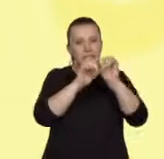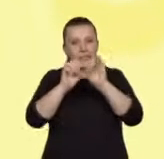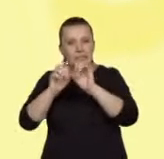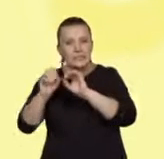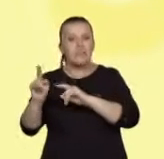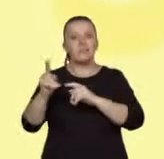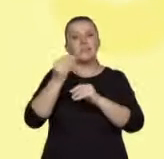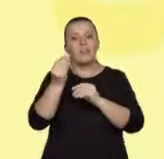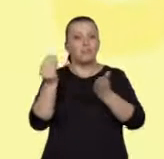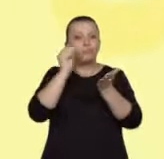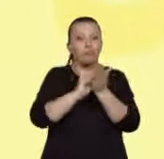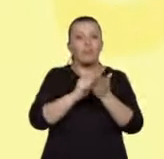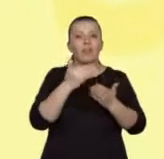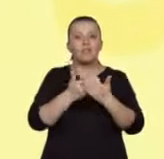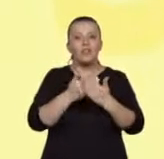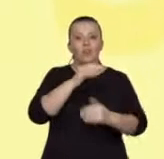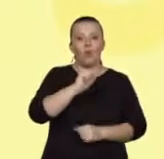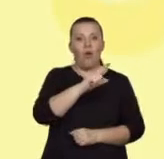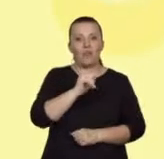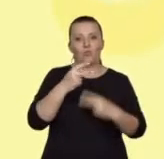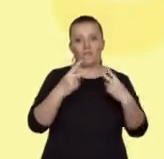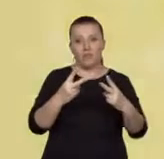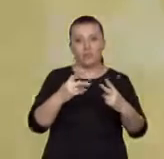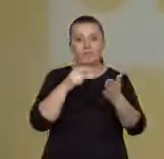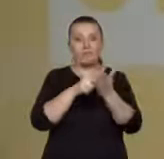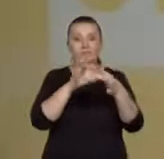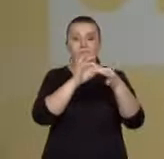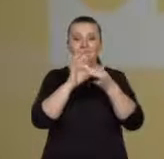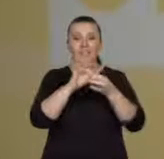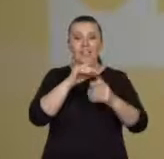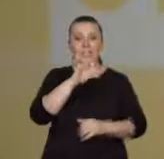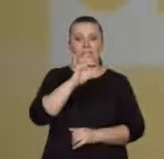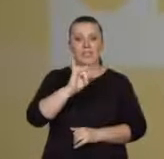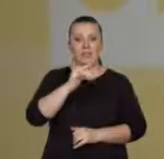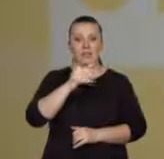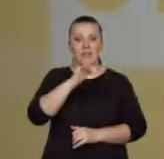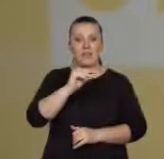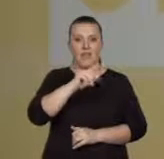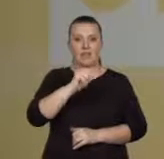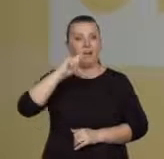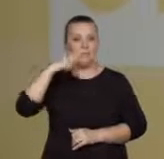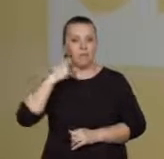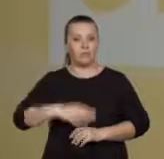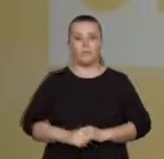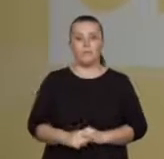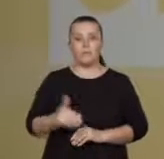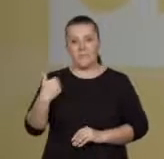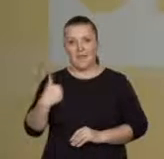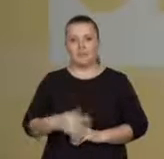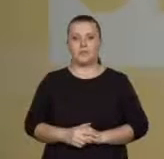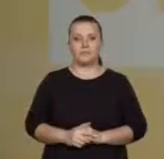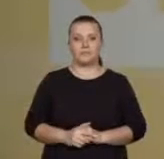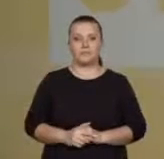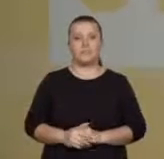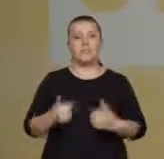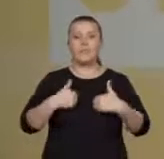a więc do syntezy kwasów nukleinowych i białek. Na koniec chciałbym jeszcze raz zaznaczyć, że w poleceniach,